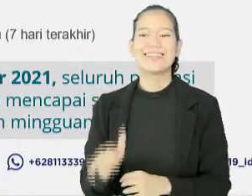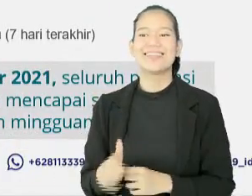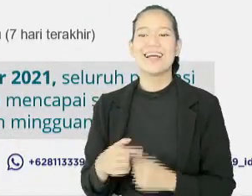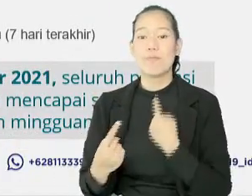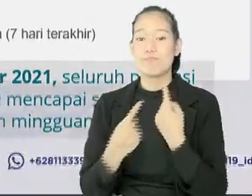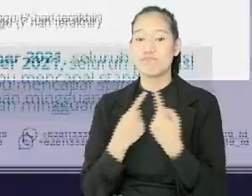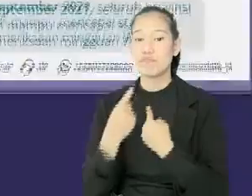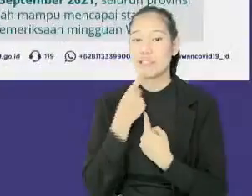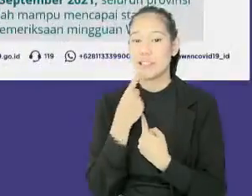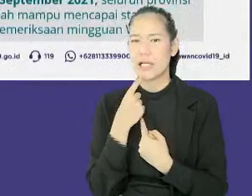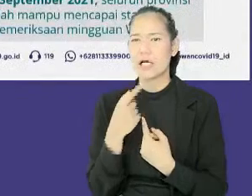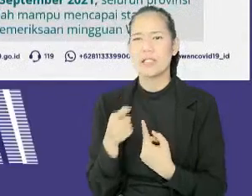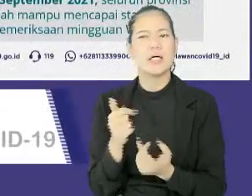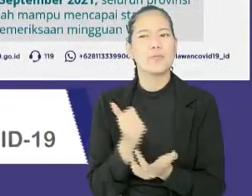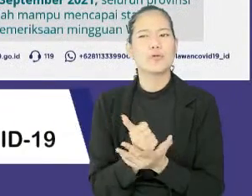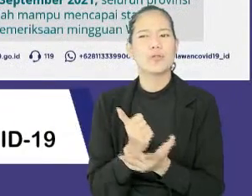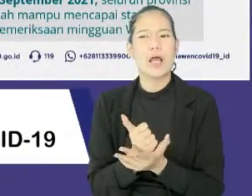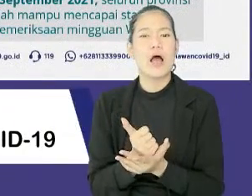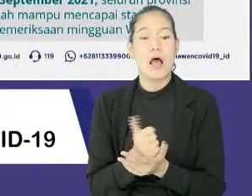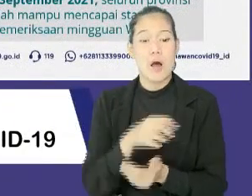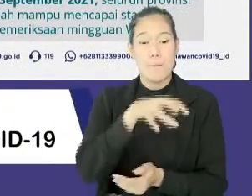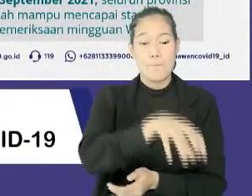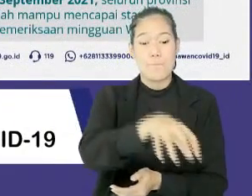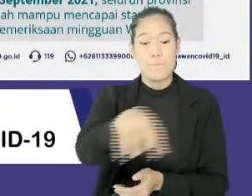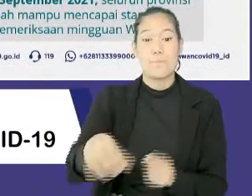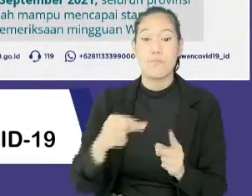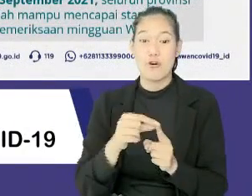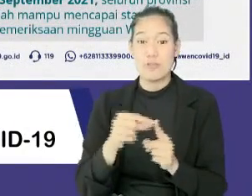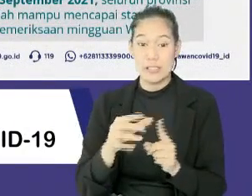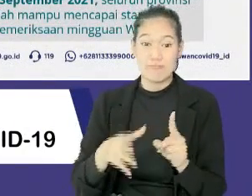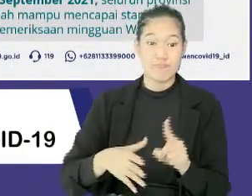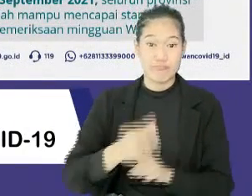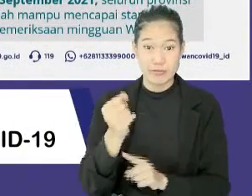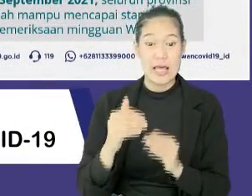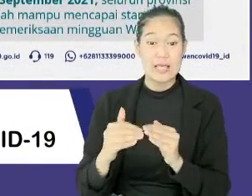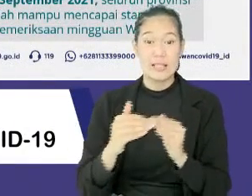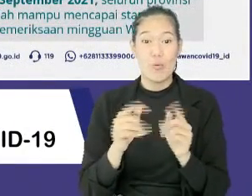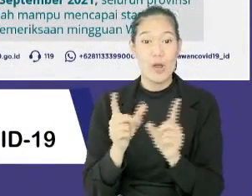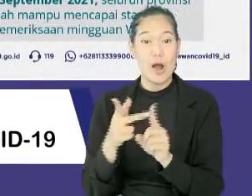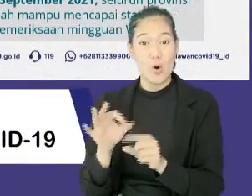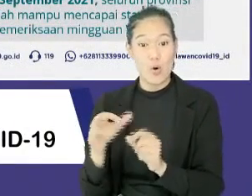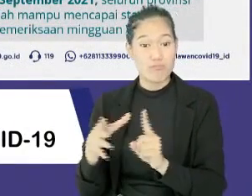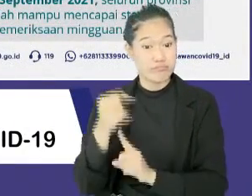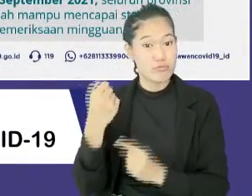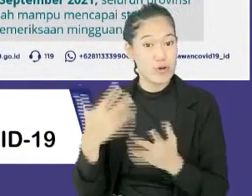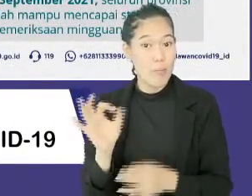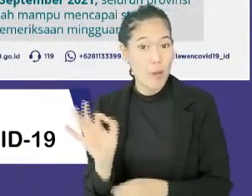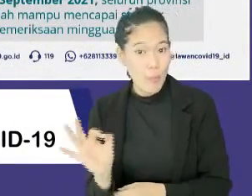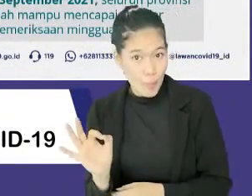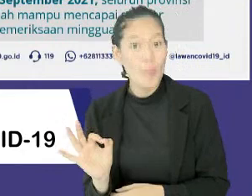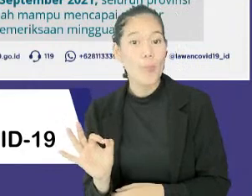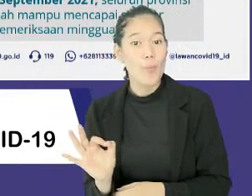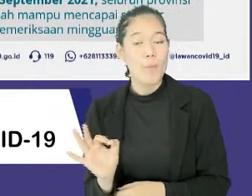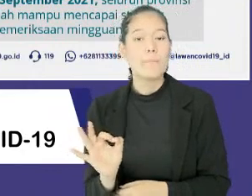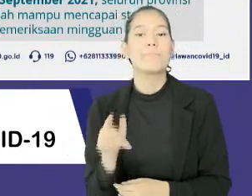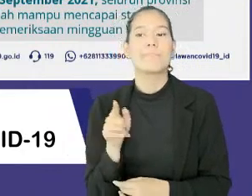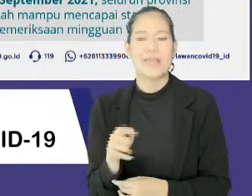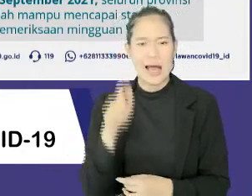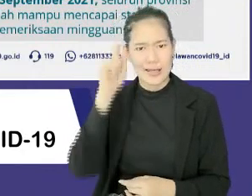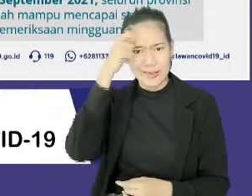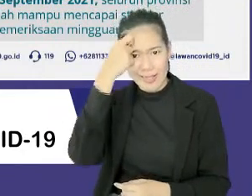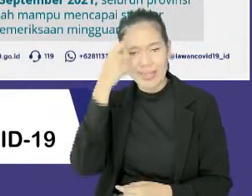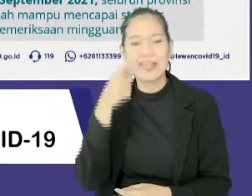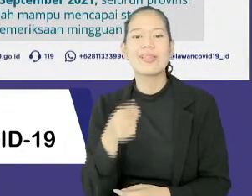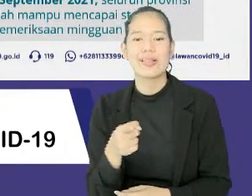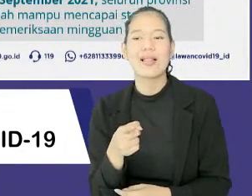30 menit gimana sih Apakah setiap provinsi sudah mencapai target standar Who gitu ya standar pemeriksaan Who kita